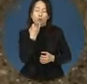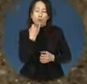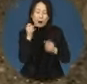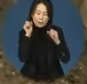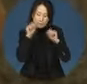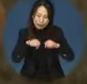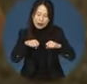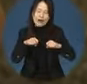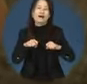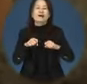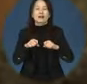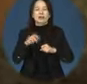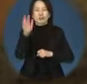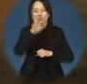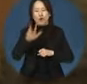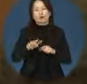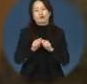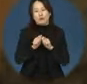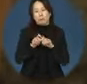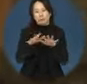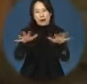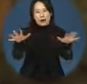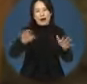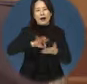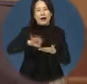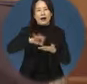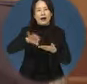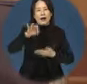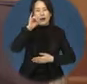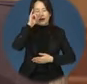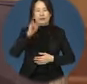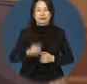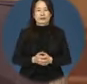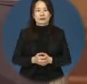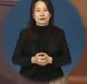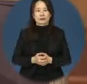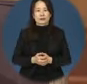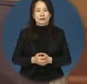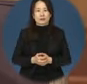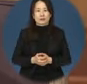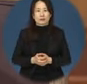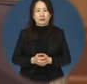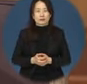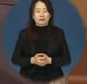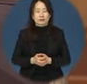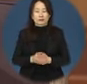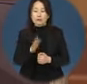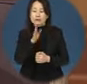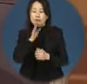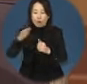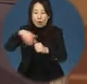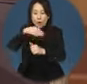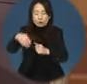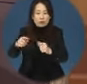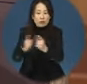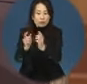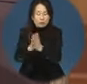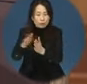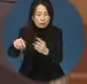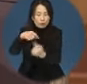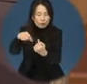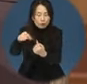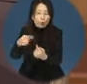한번 낫지 않냐 라고 해서 지금 하고 있는게 되는데 이런 부분들이 다 모두 다 현장에 있는 분들이 하다보니까